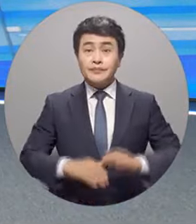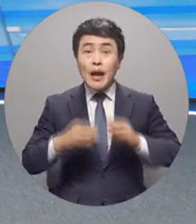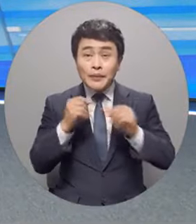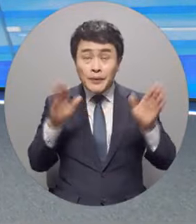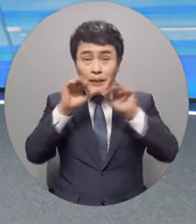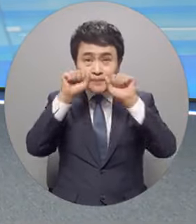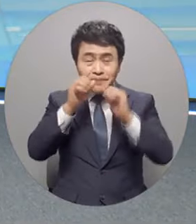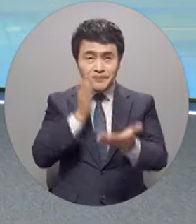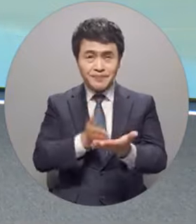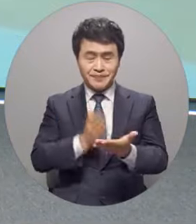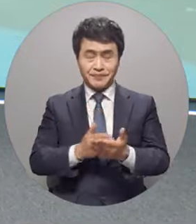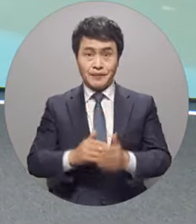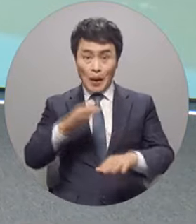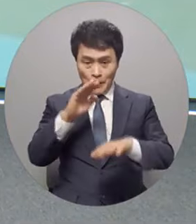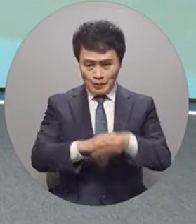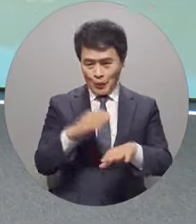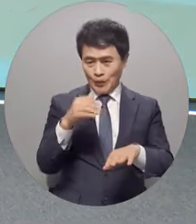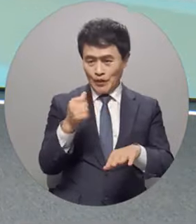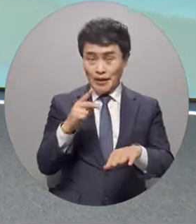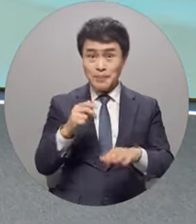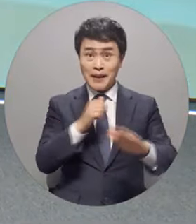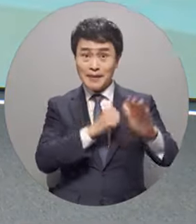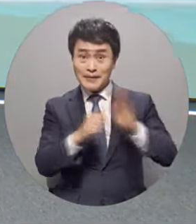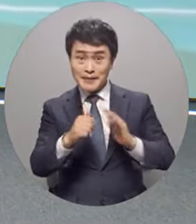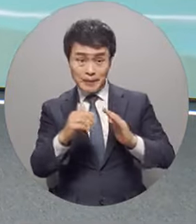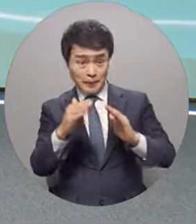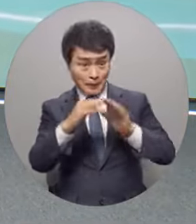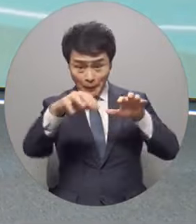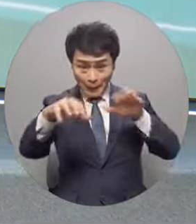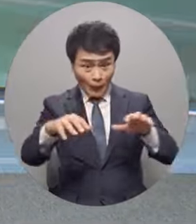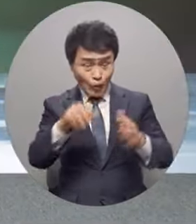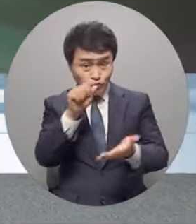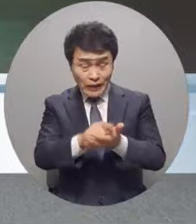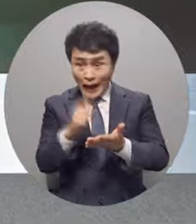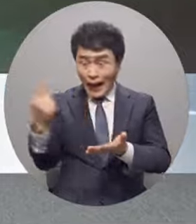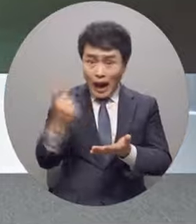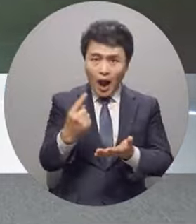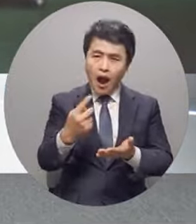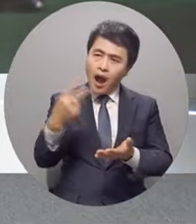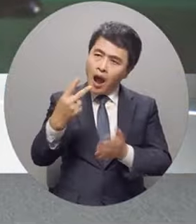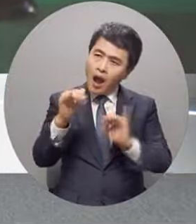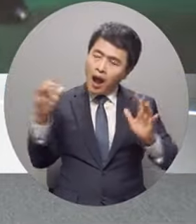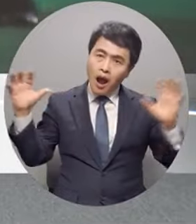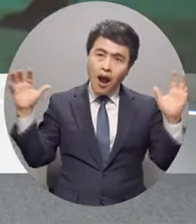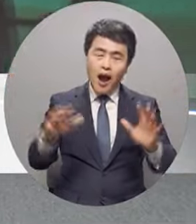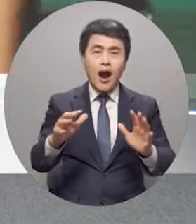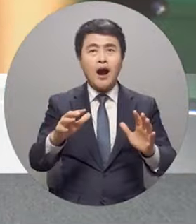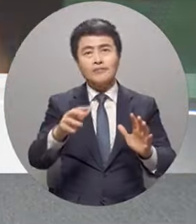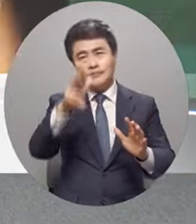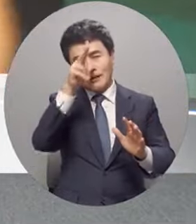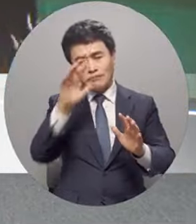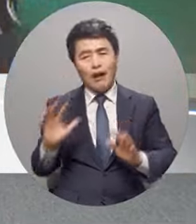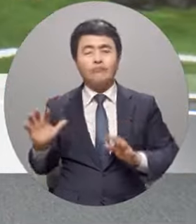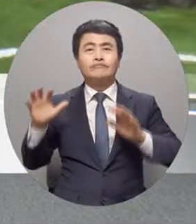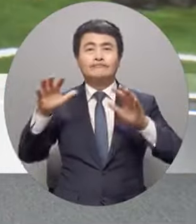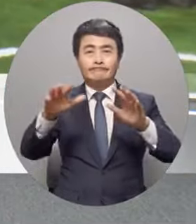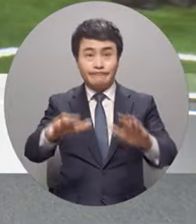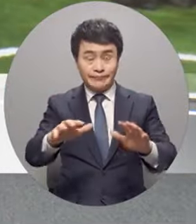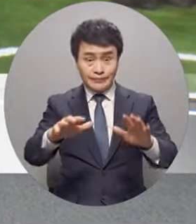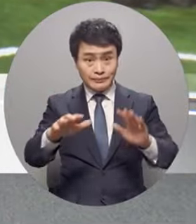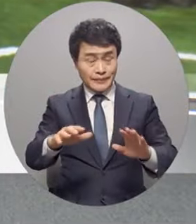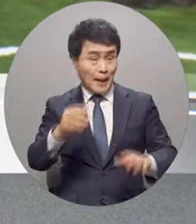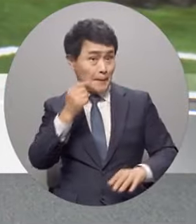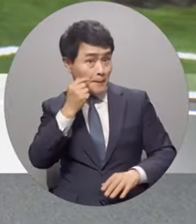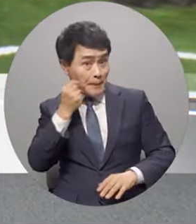토요일 밤 스포츠 뉴스입니다. 손흥민 선수가 동네 축구장에 깜짝 등장해 2천여 명을 몰리고 경찰까지 출동했습니다. 오늘은